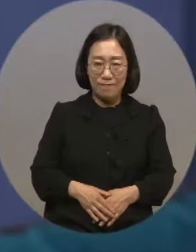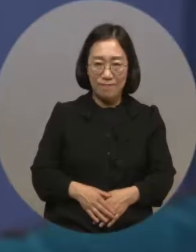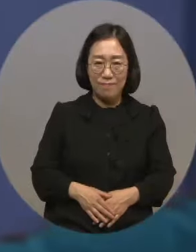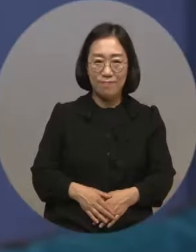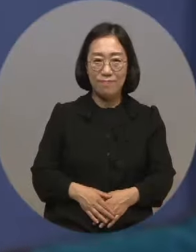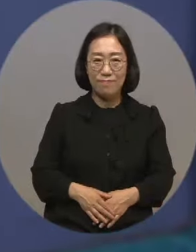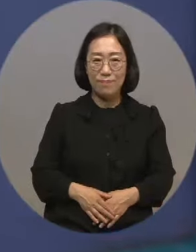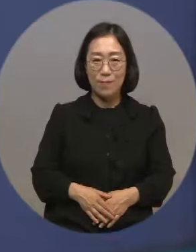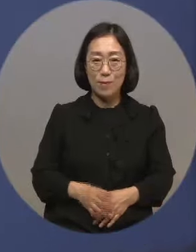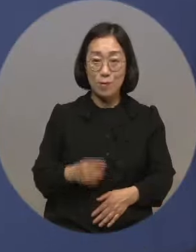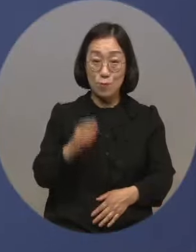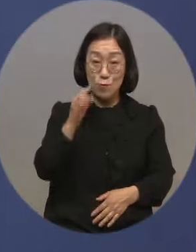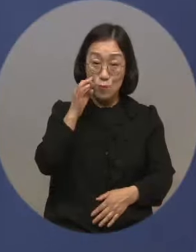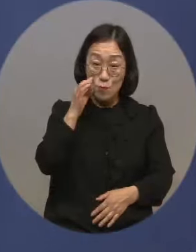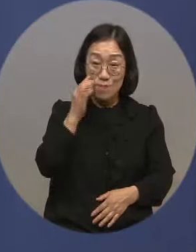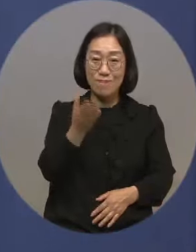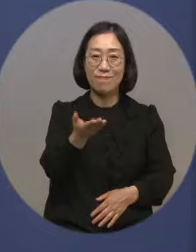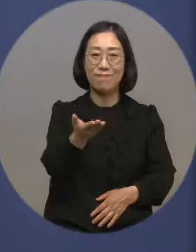궁금하죠?